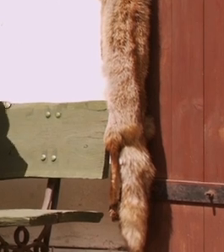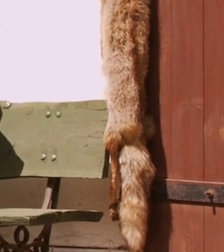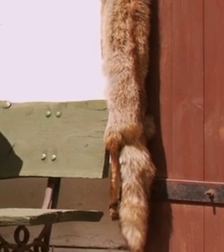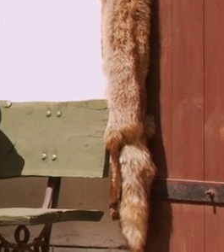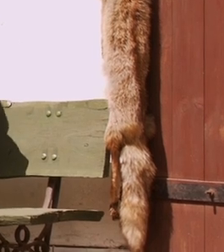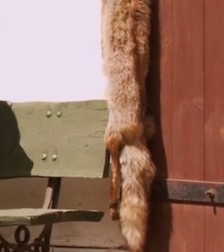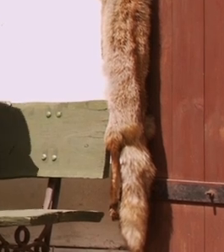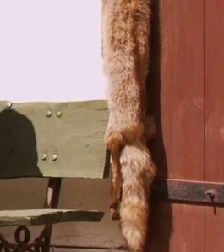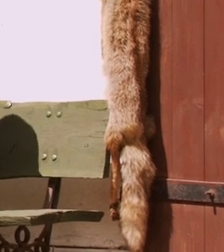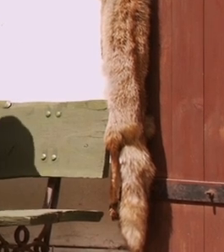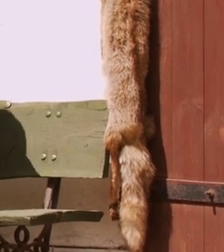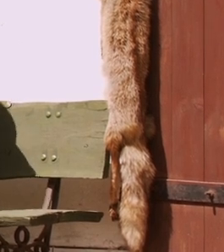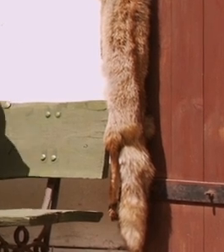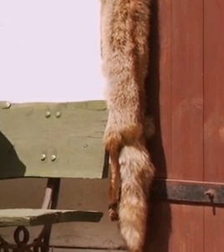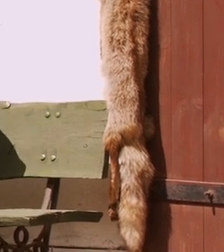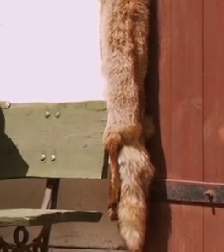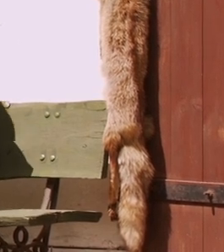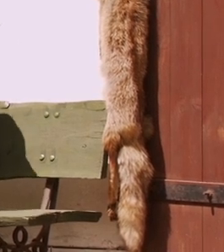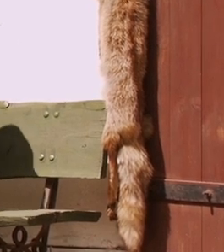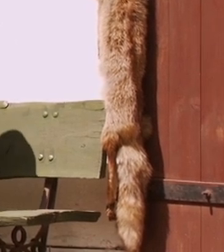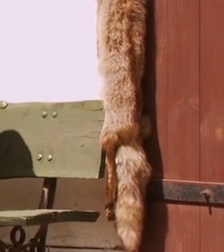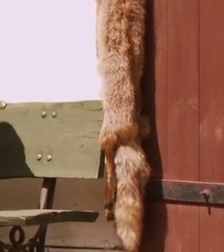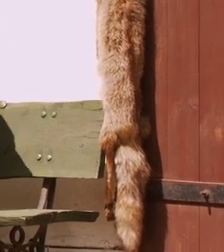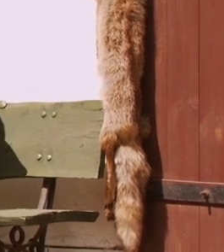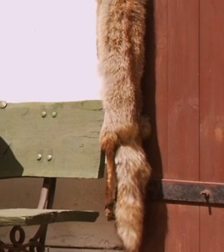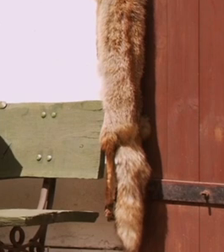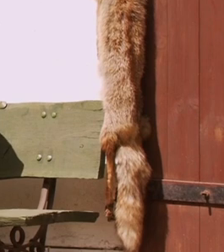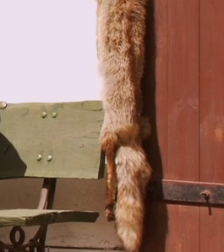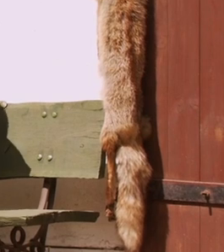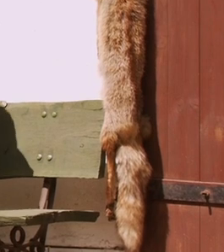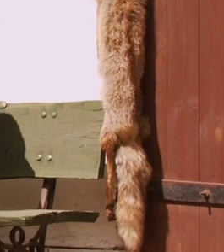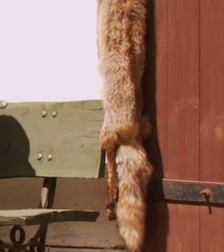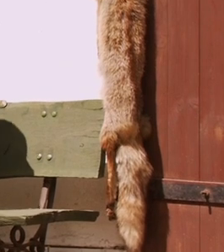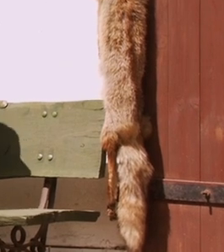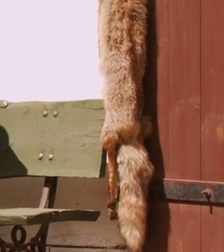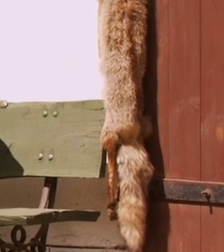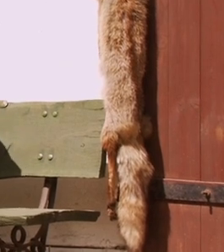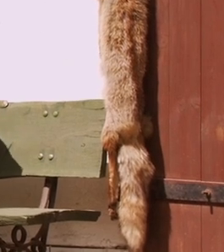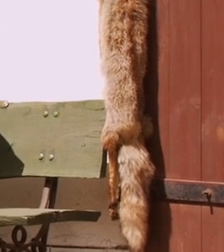Tam w kraju dalekam budu ciebie czużoj.